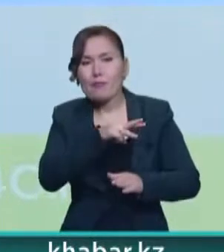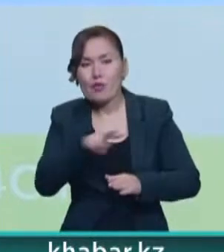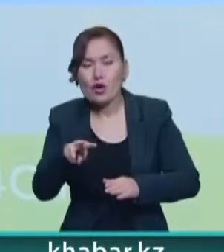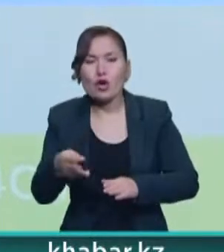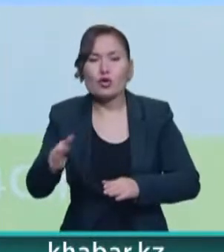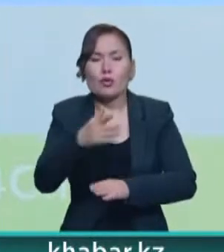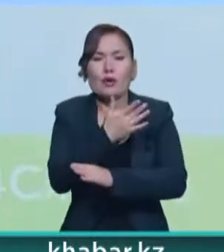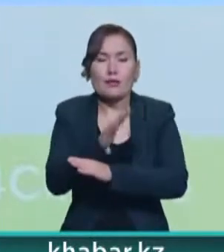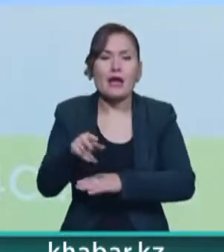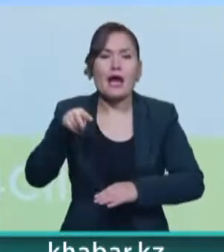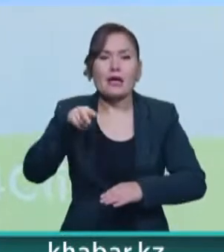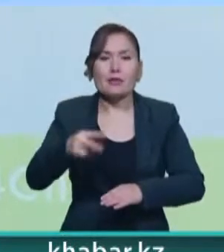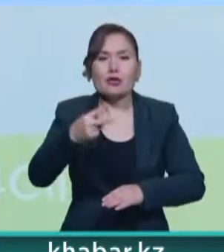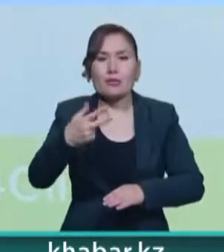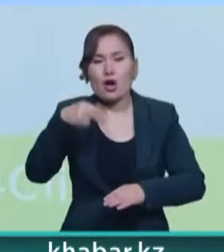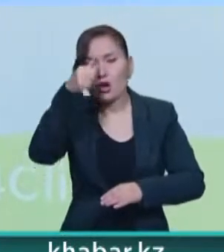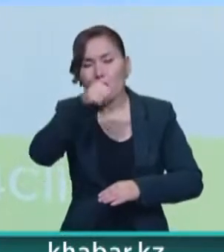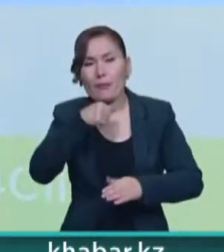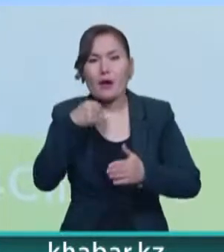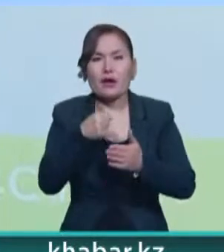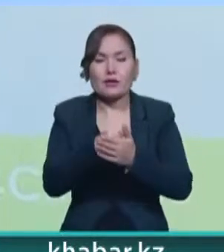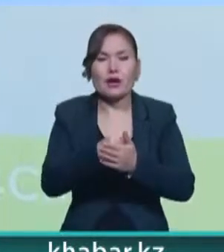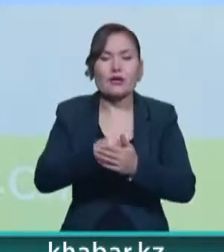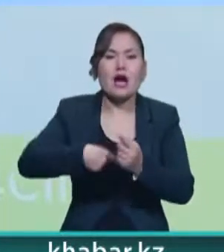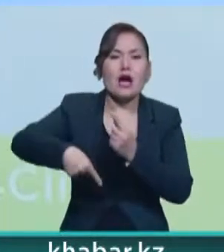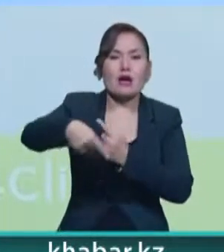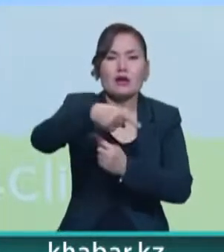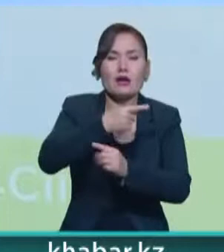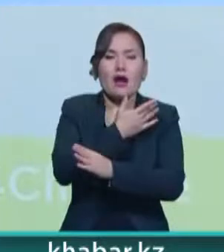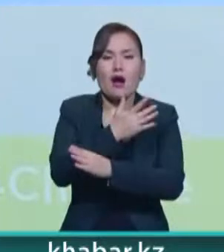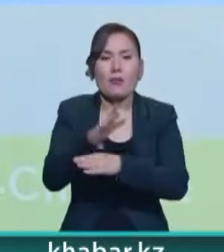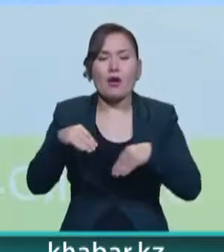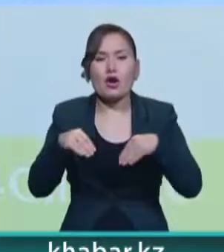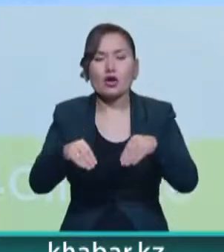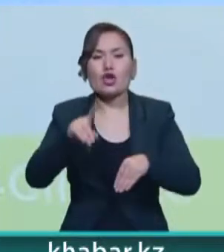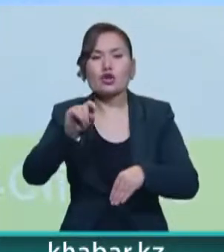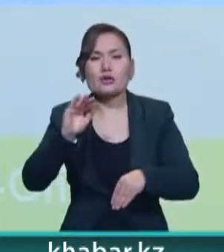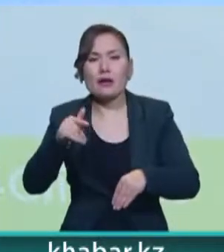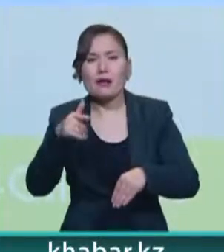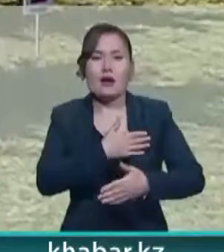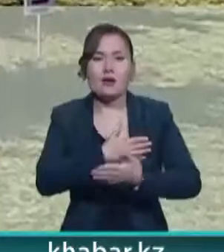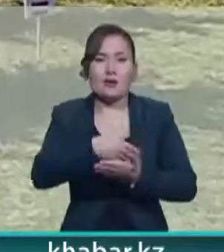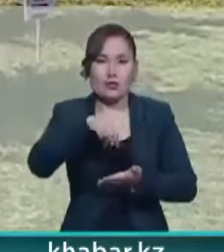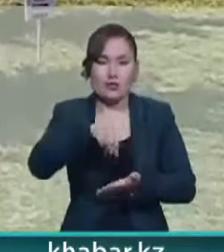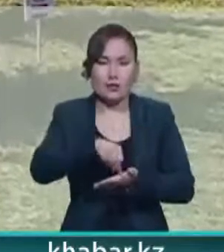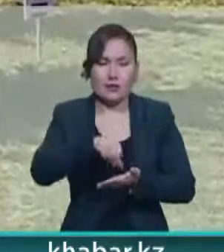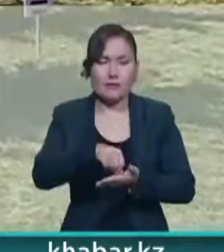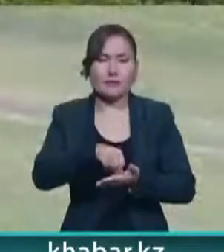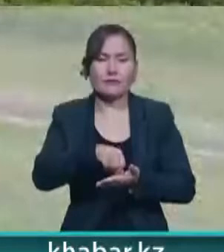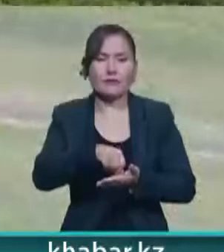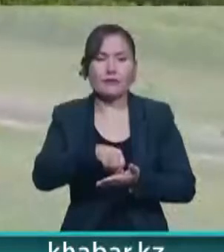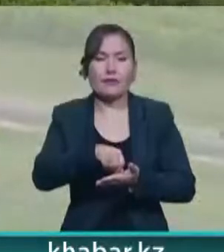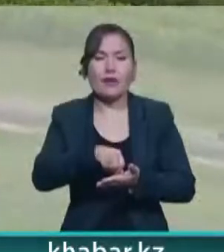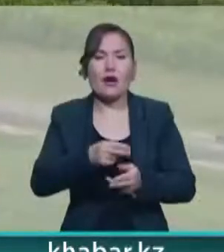асты. 2023 жылға қарай жасыл аймақтың аумағын 100 мың гектарға дейін ұлғайту жоспарда бар. Еуропалық